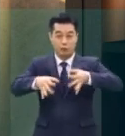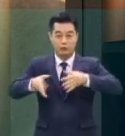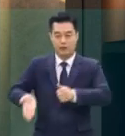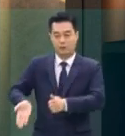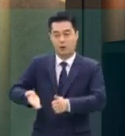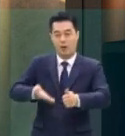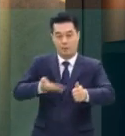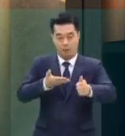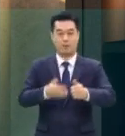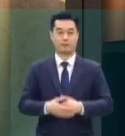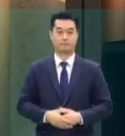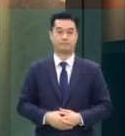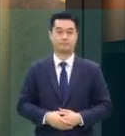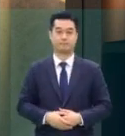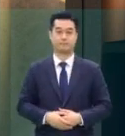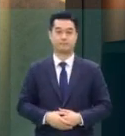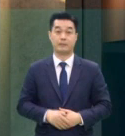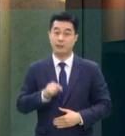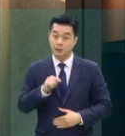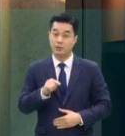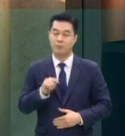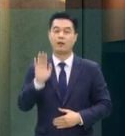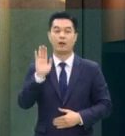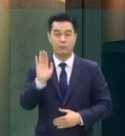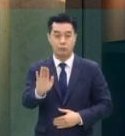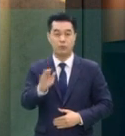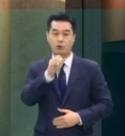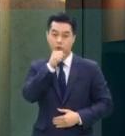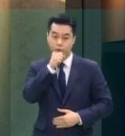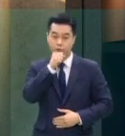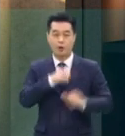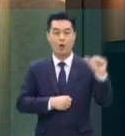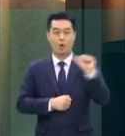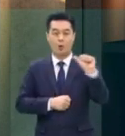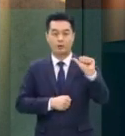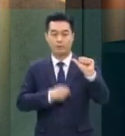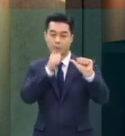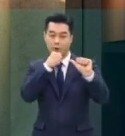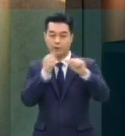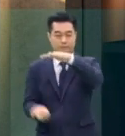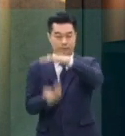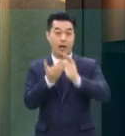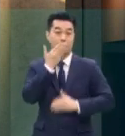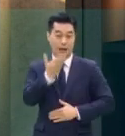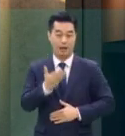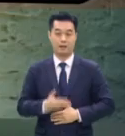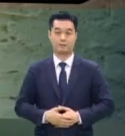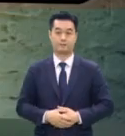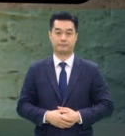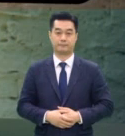촉진 하겠습니다 이렇게 되면 주가 디서 5천 포인트 달성 이 가능할 것입니다